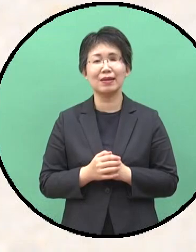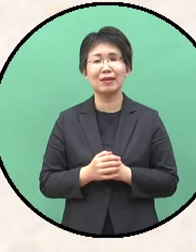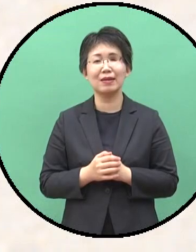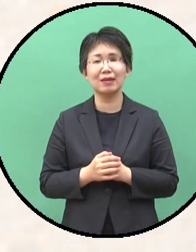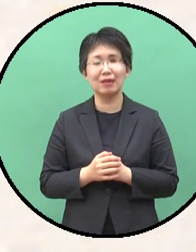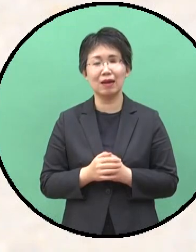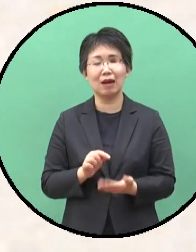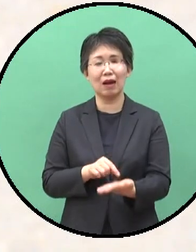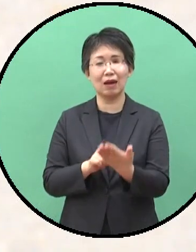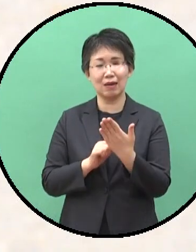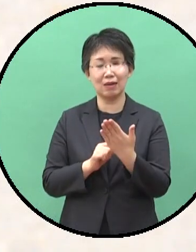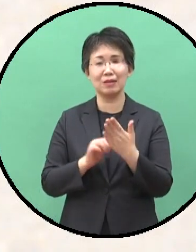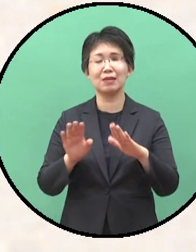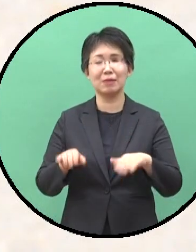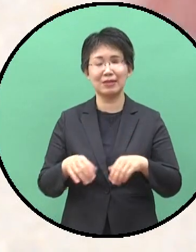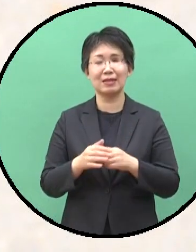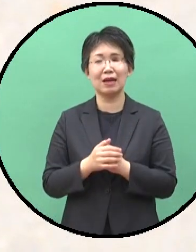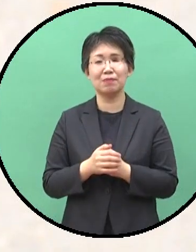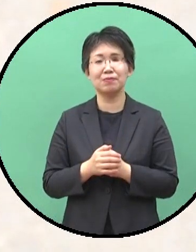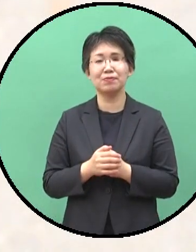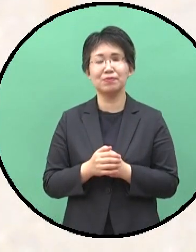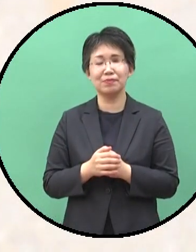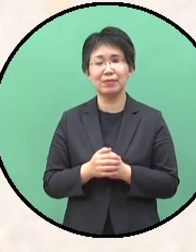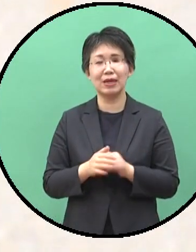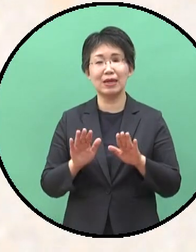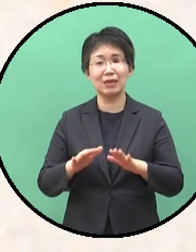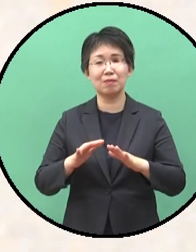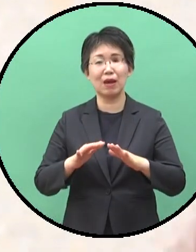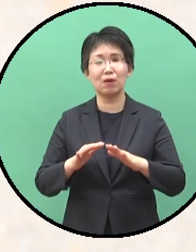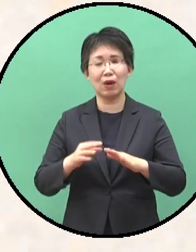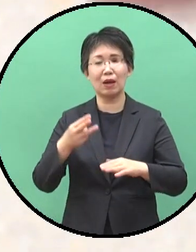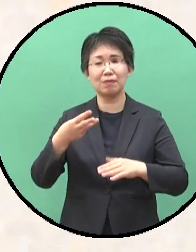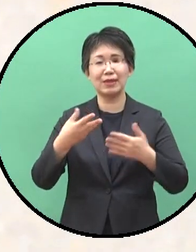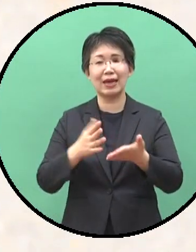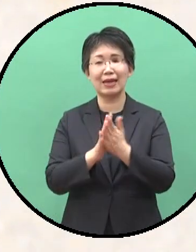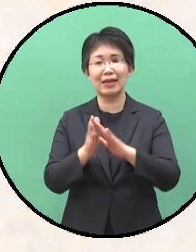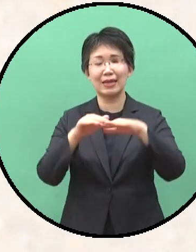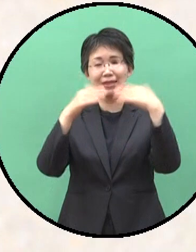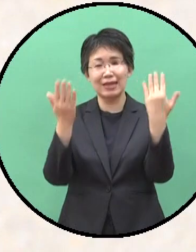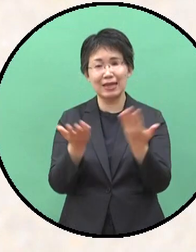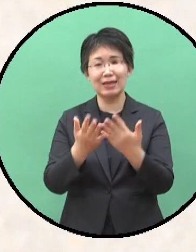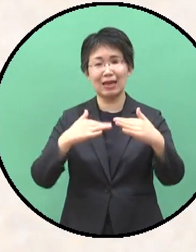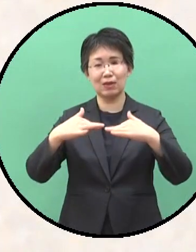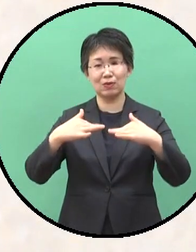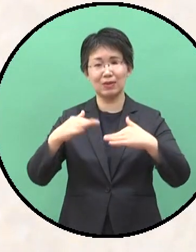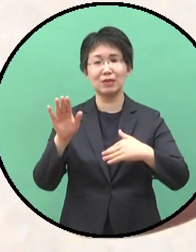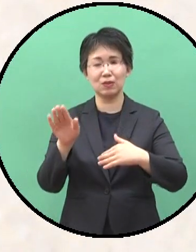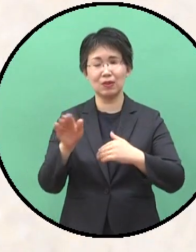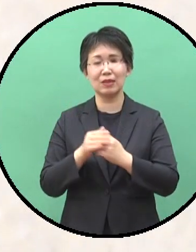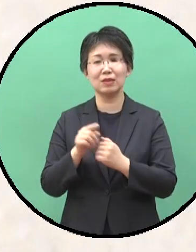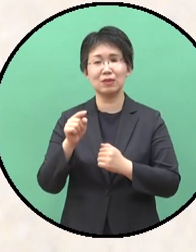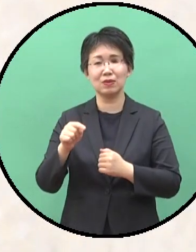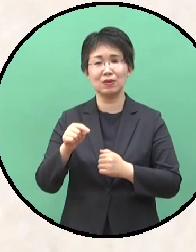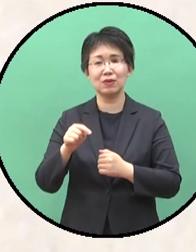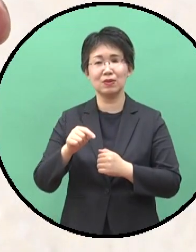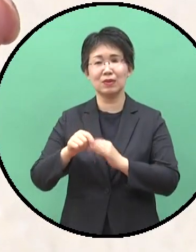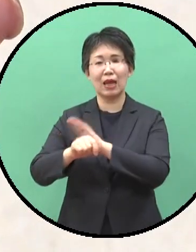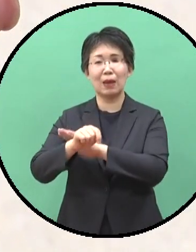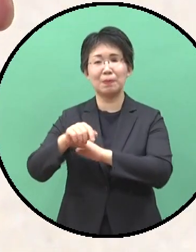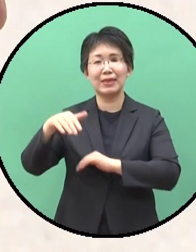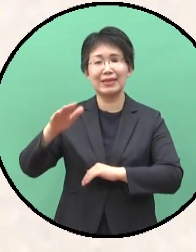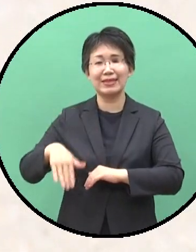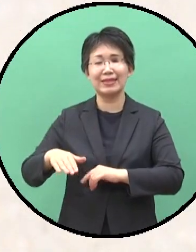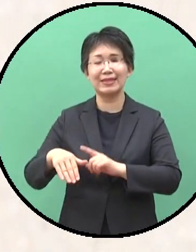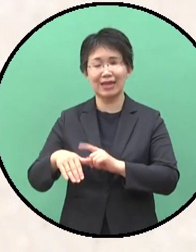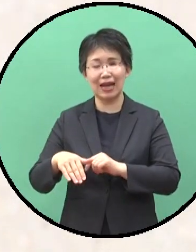お、地図が出てきました、 はい、で今表示されているのが、三重県全域がこう映っているんですけども、この右下に GPS という